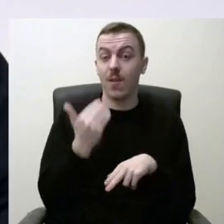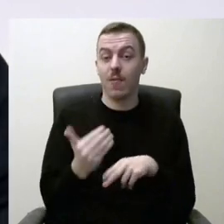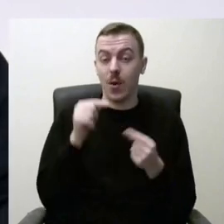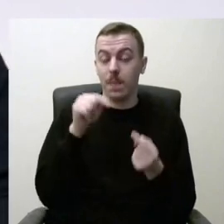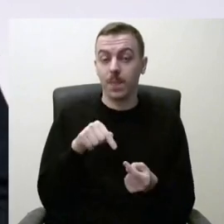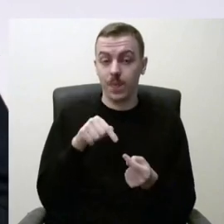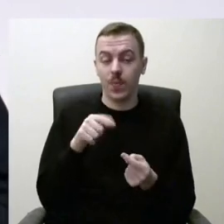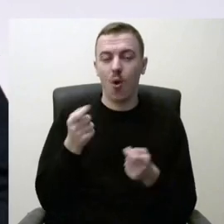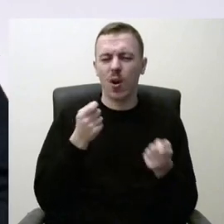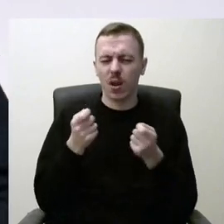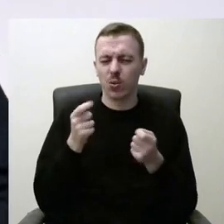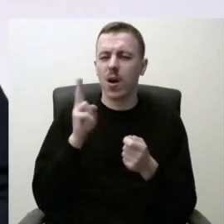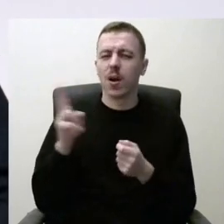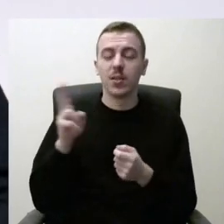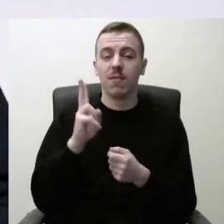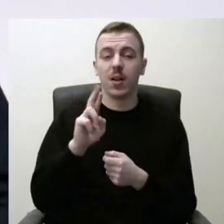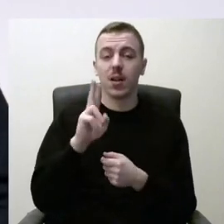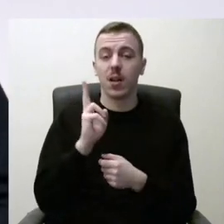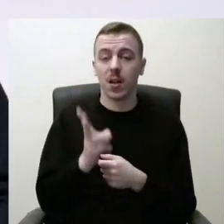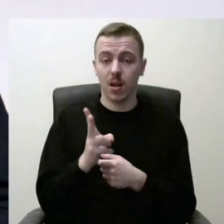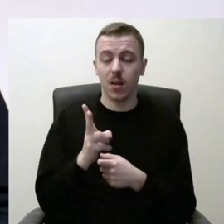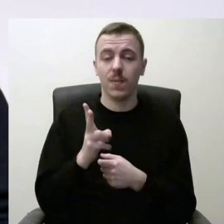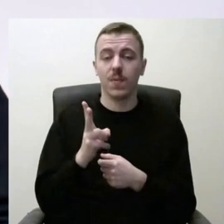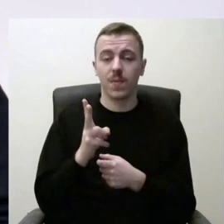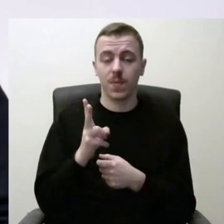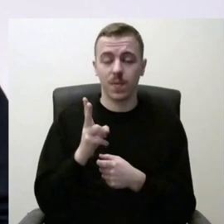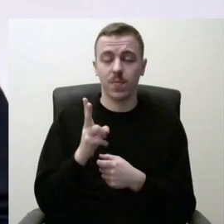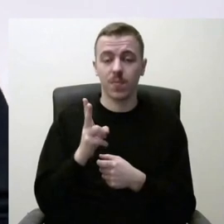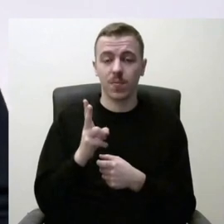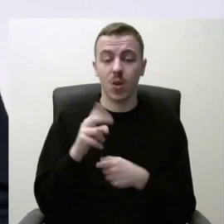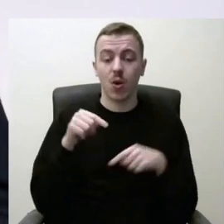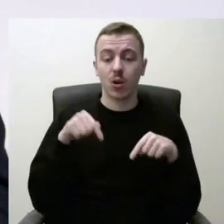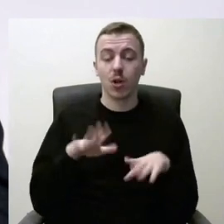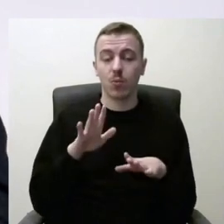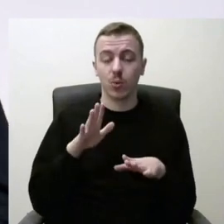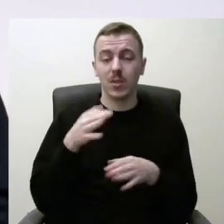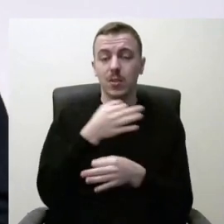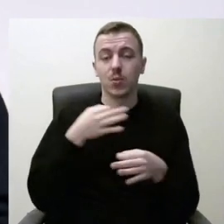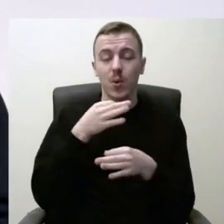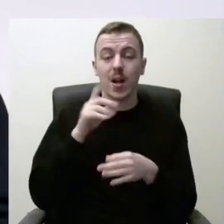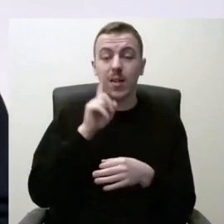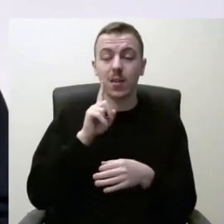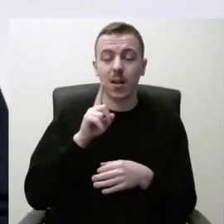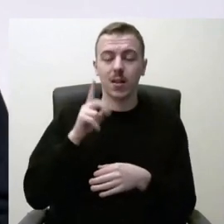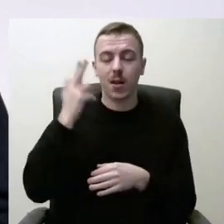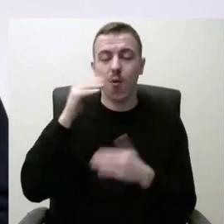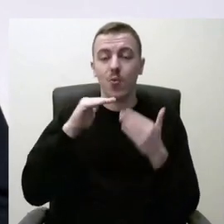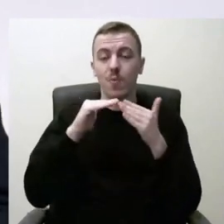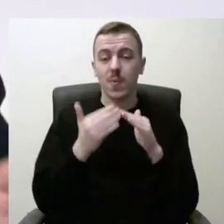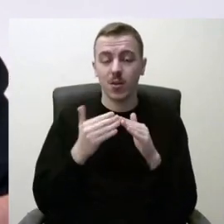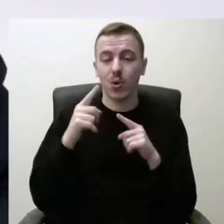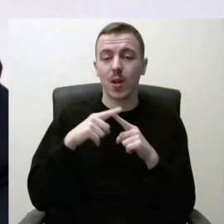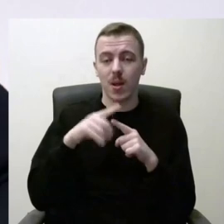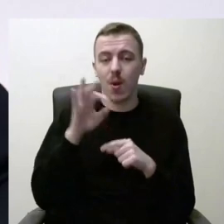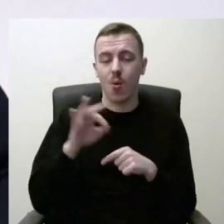ir finansuoja vyriausioji rinkimų komisija. Šioje laidoje diskutuos kandidatai į Kauno miesto tarybą.